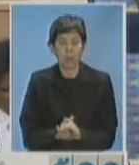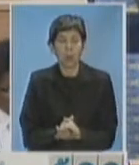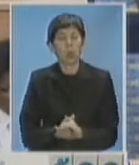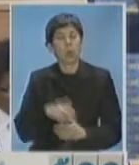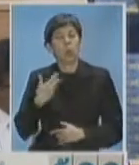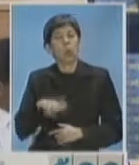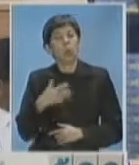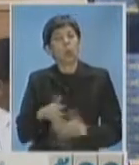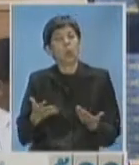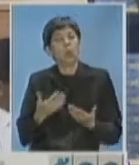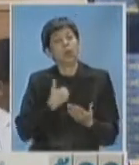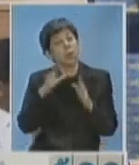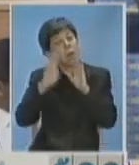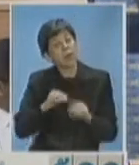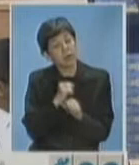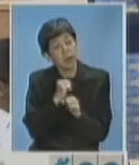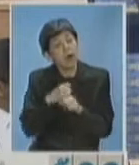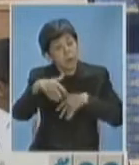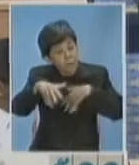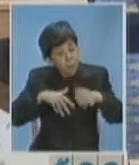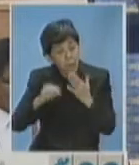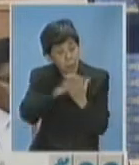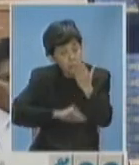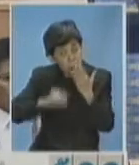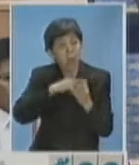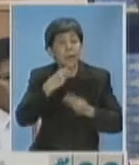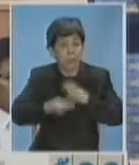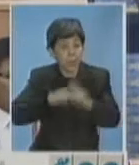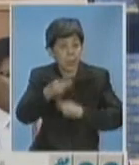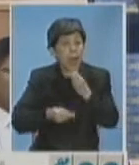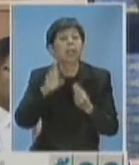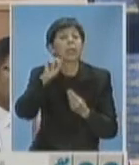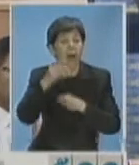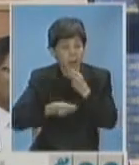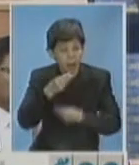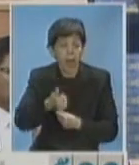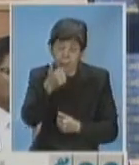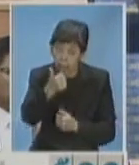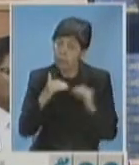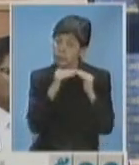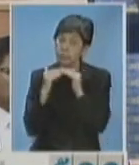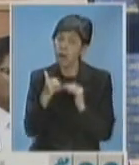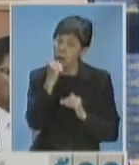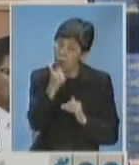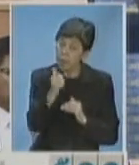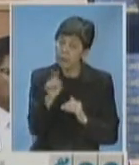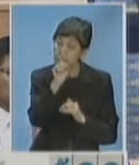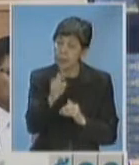ากครับท่านประธานถ้าเป็นอย่างนั้นขอให้พี่น้องประชาชนทั้งประเทศมาขายของหน้าสภาได้อย่างมีเสรีภาพ